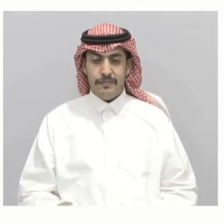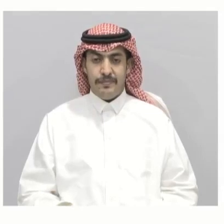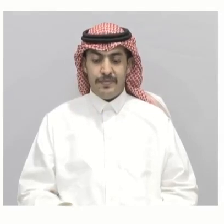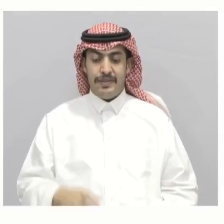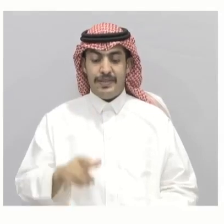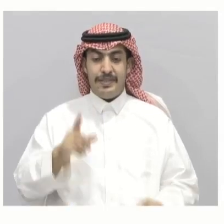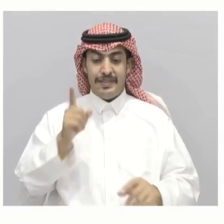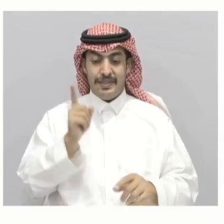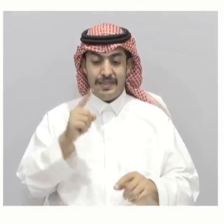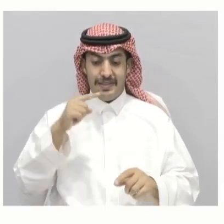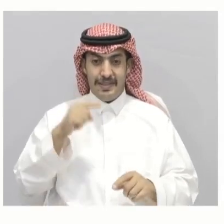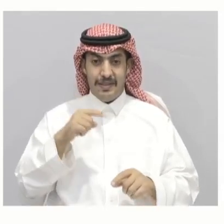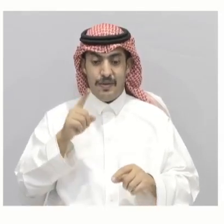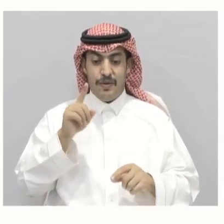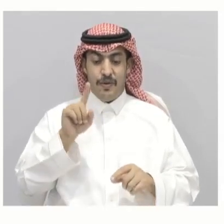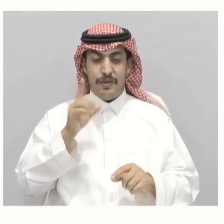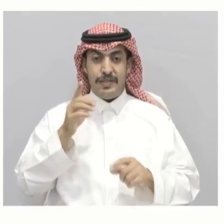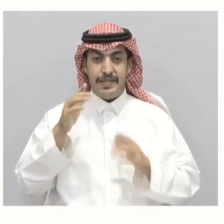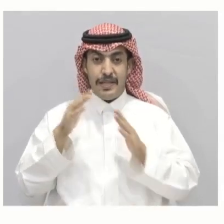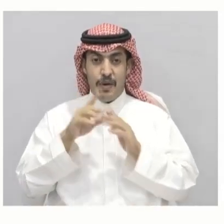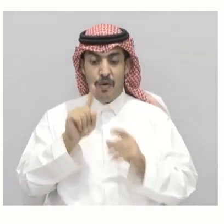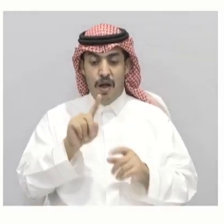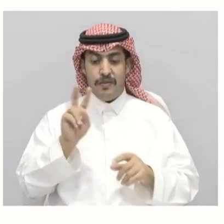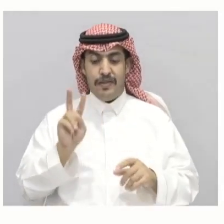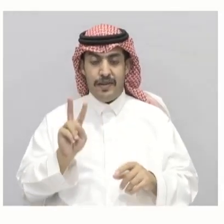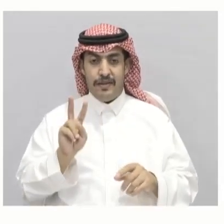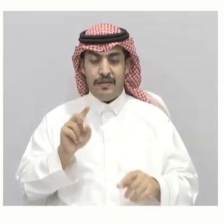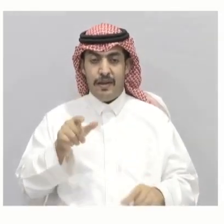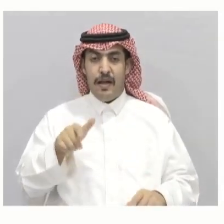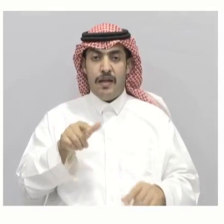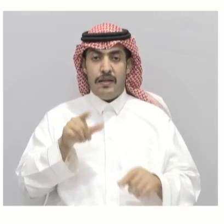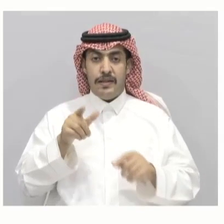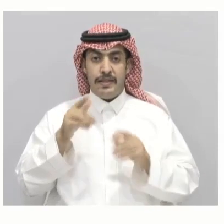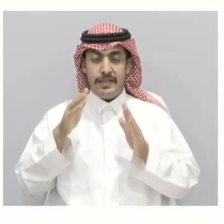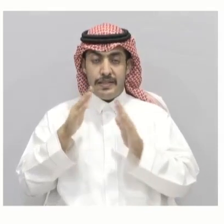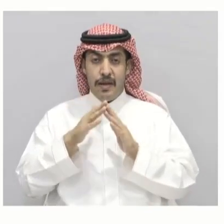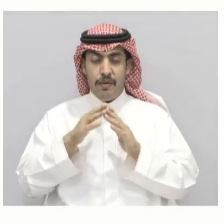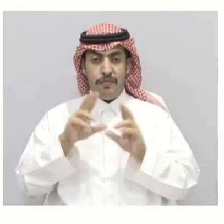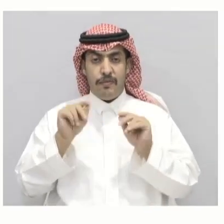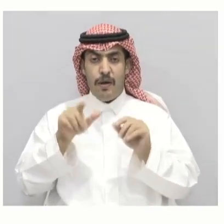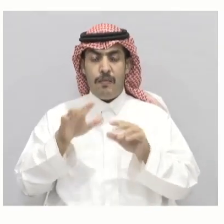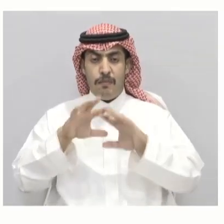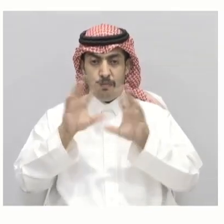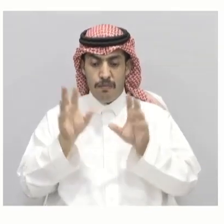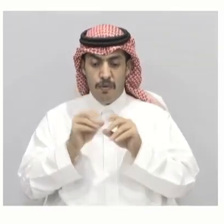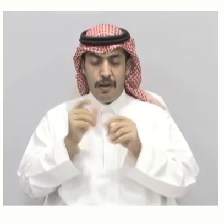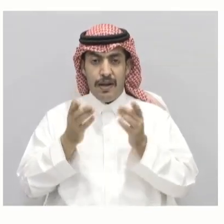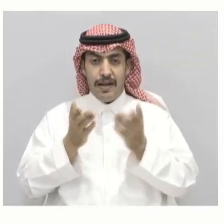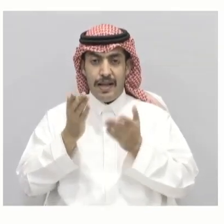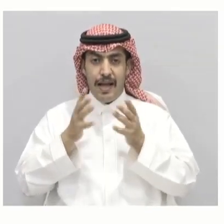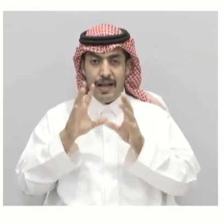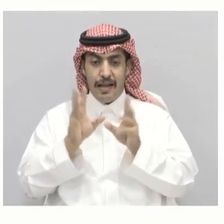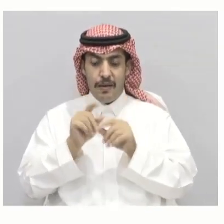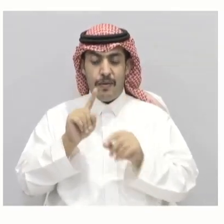الزاويه واحد والزاويه اثنان هما زاويتان مجموع قياسهما